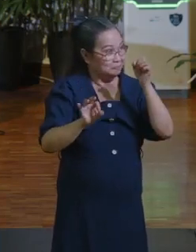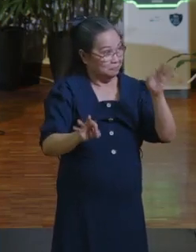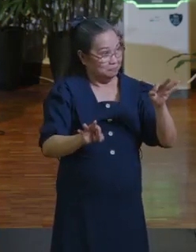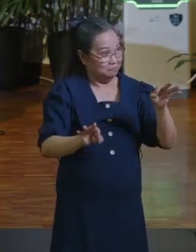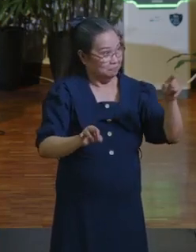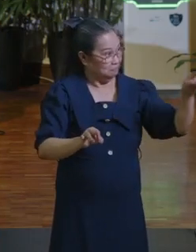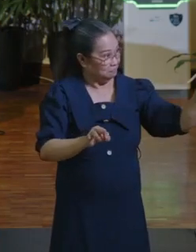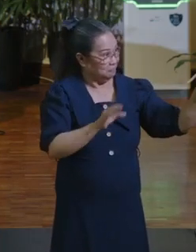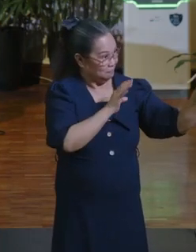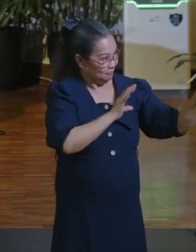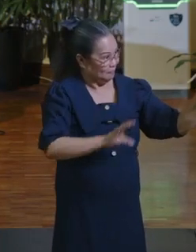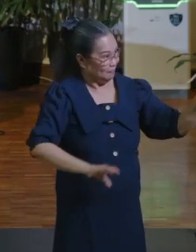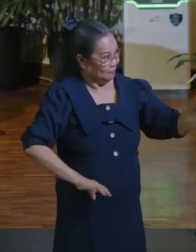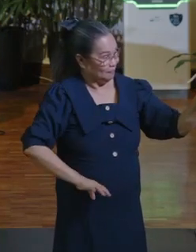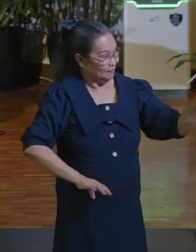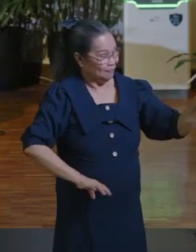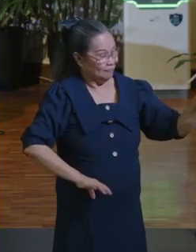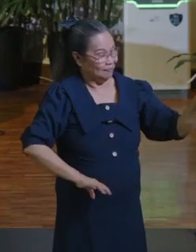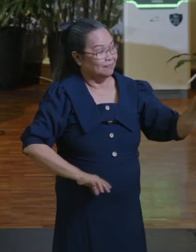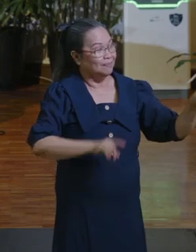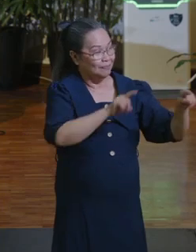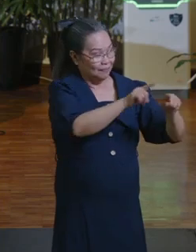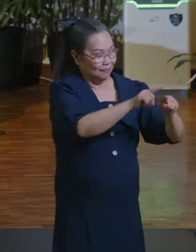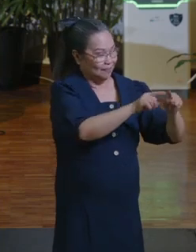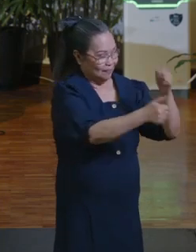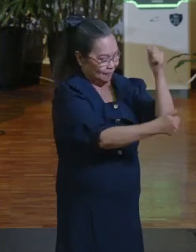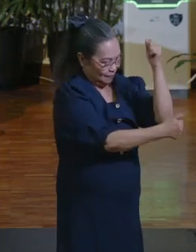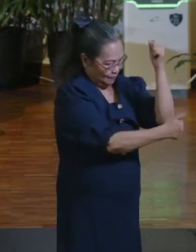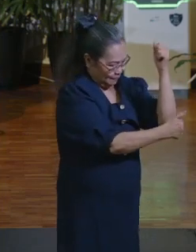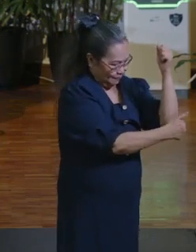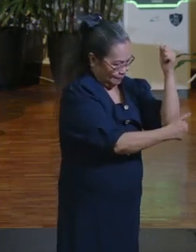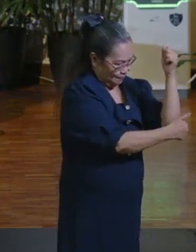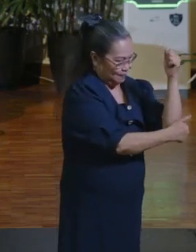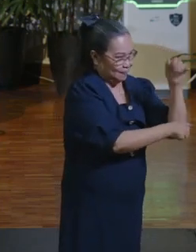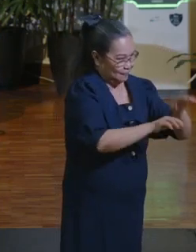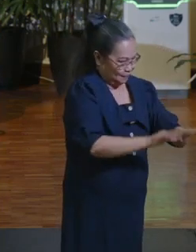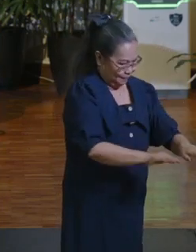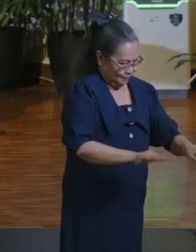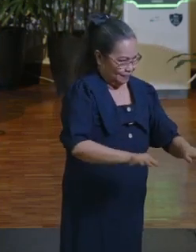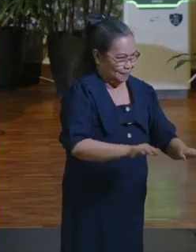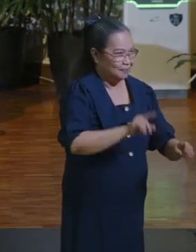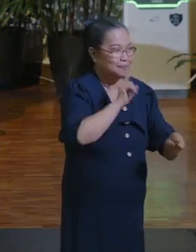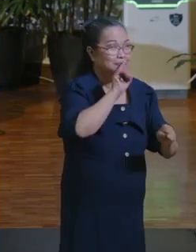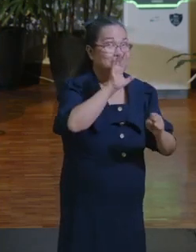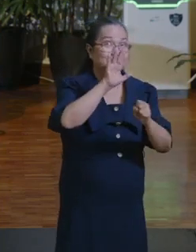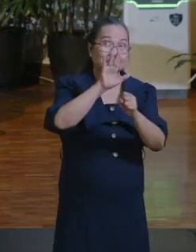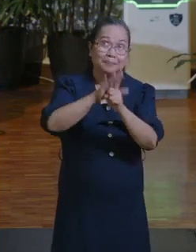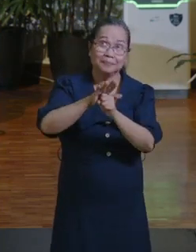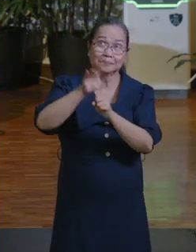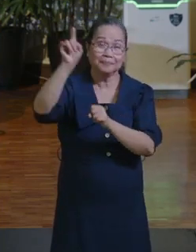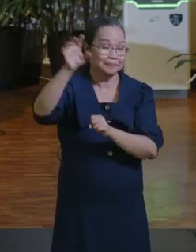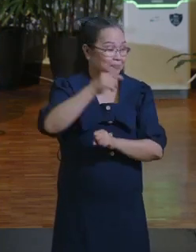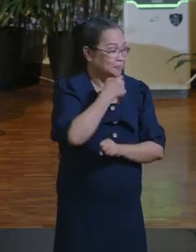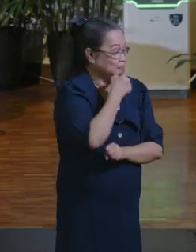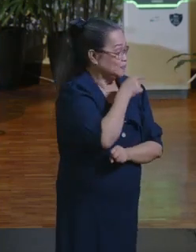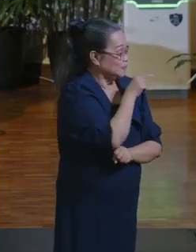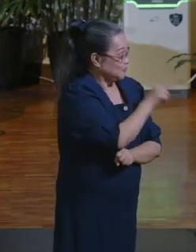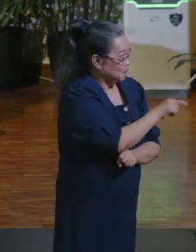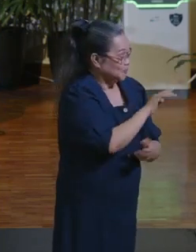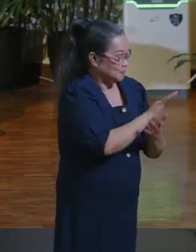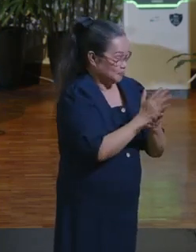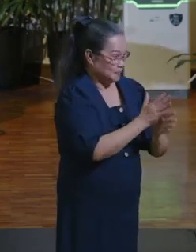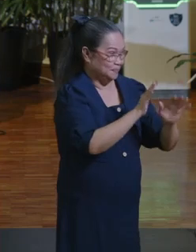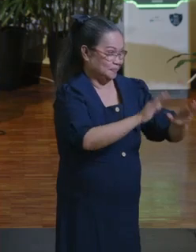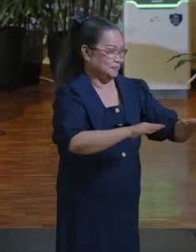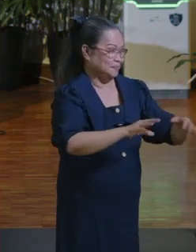are Christ's, then you are Abraham's offspring, heirs according to promise. If you are